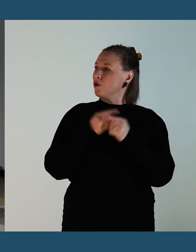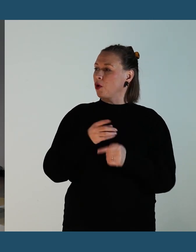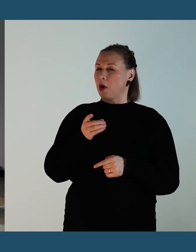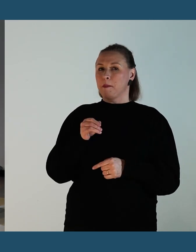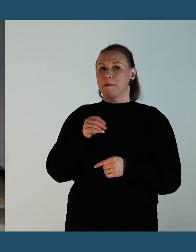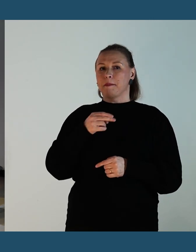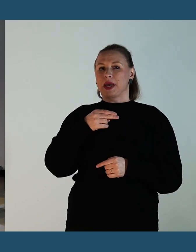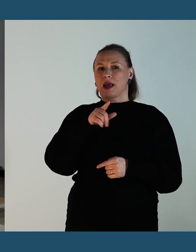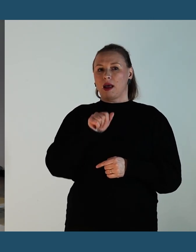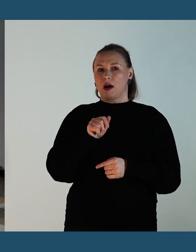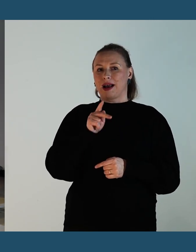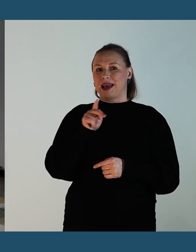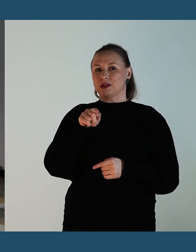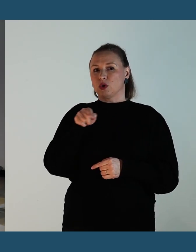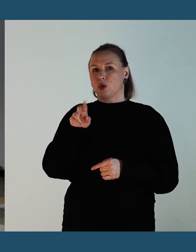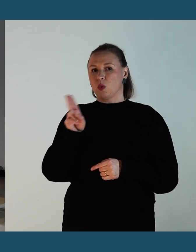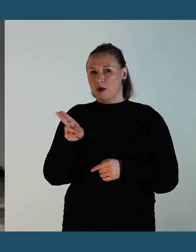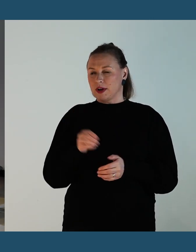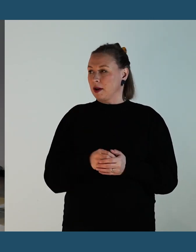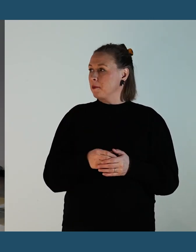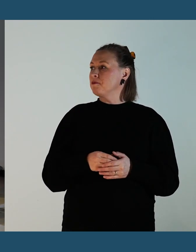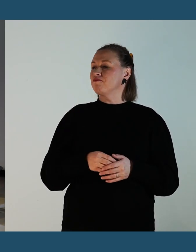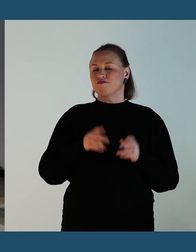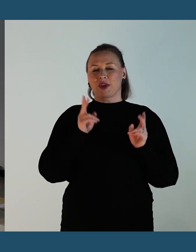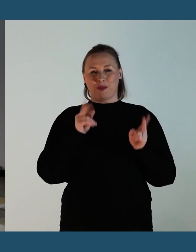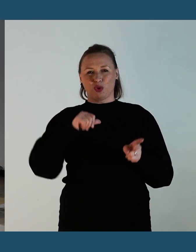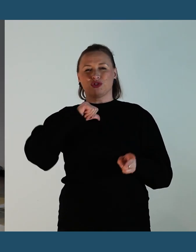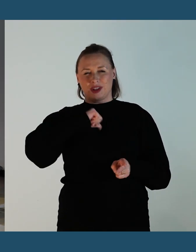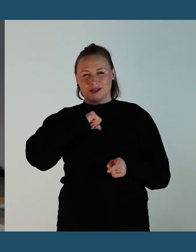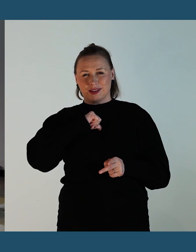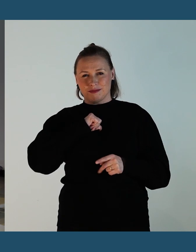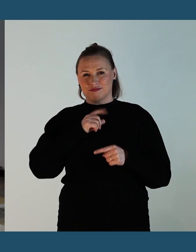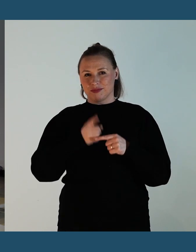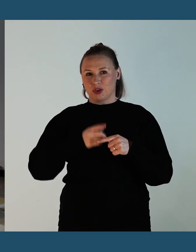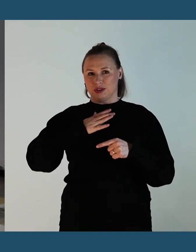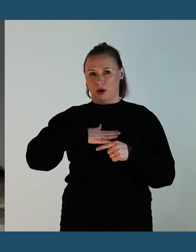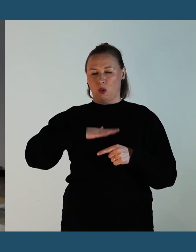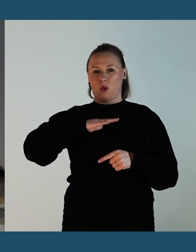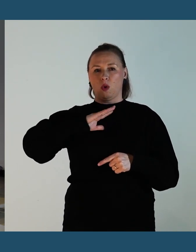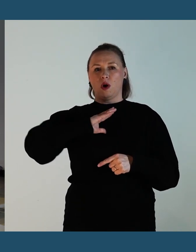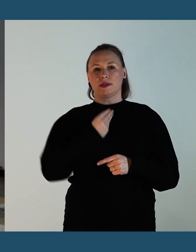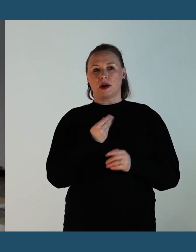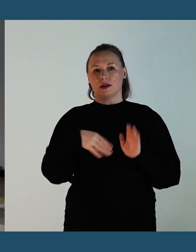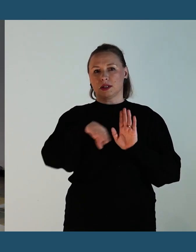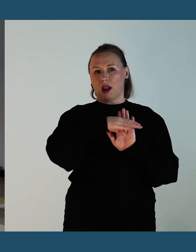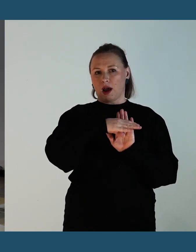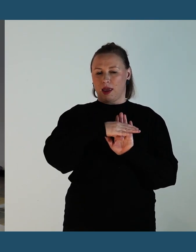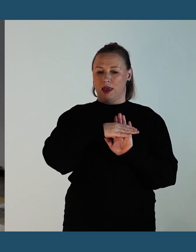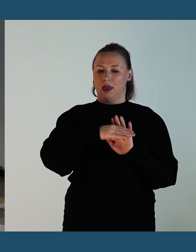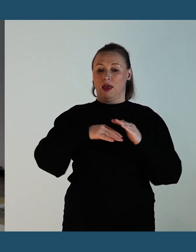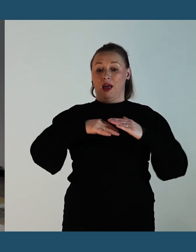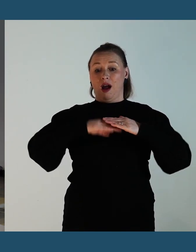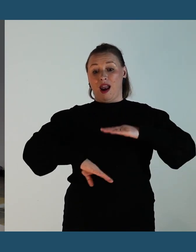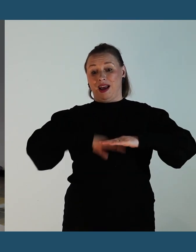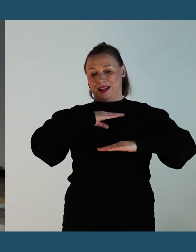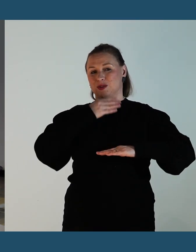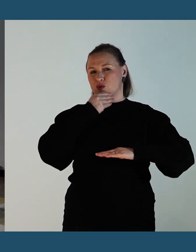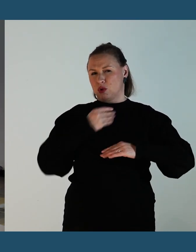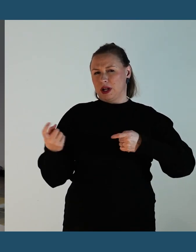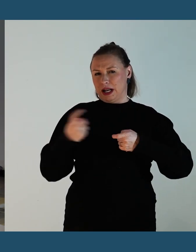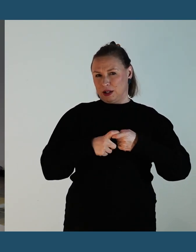Eli itsekin olisin nostanut kyllä tämän translain jatkovalmistelun näiden alaikäisten nuorten osalta, koska